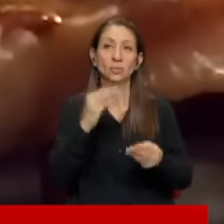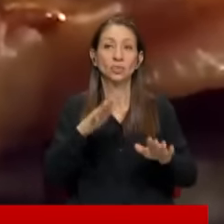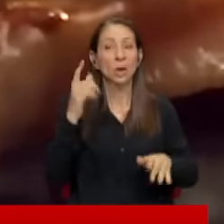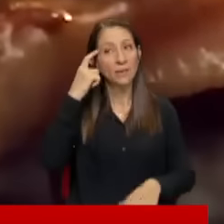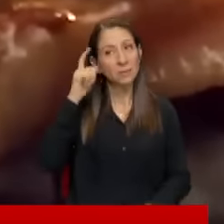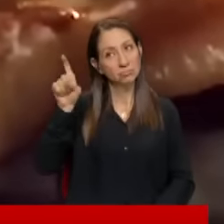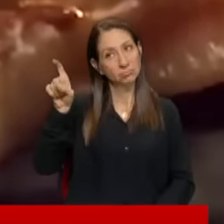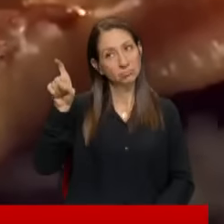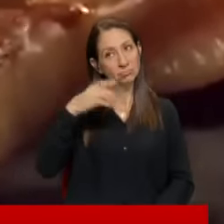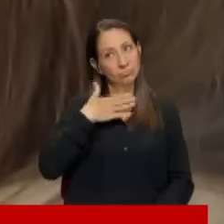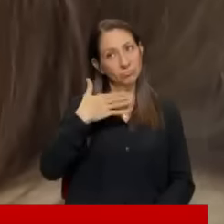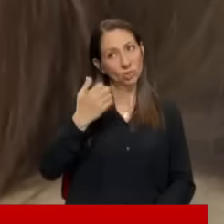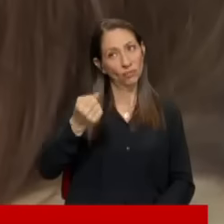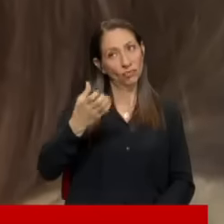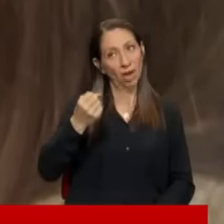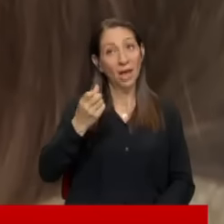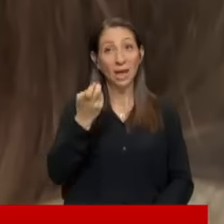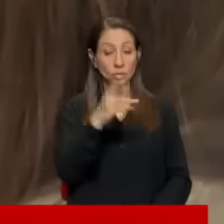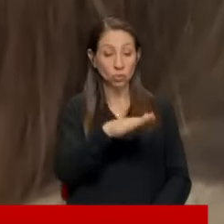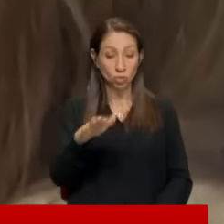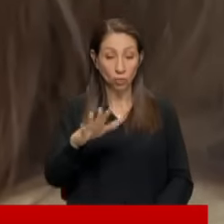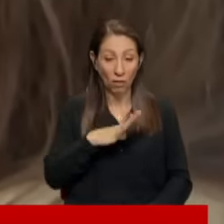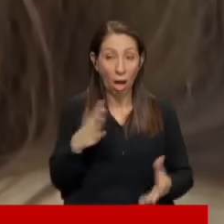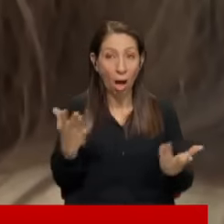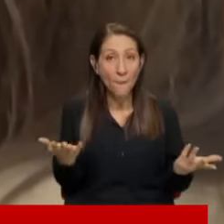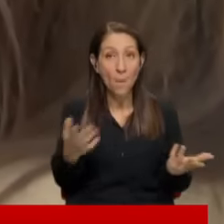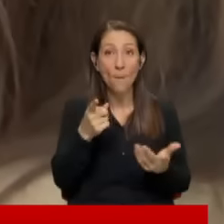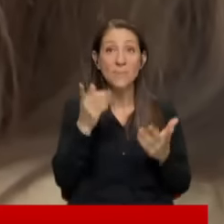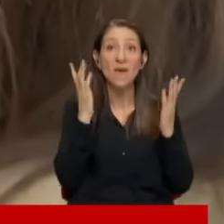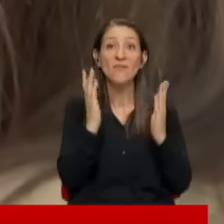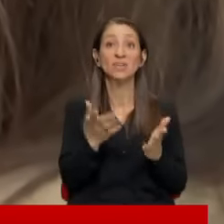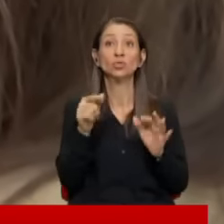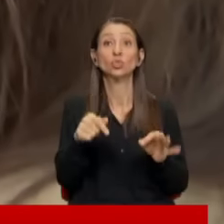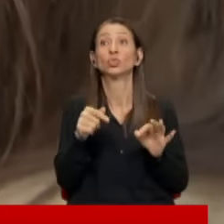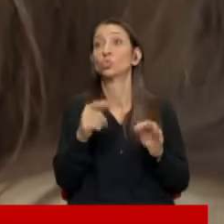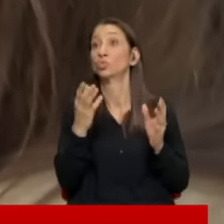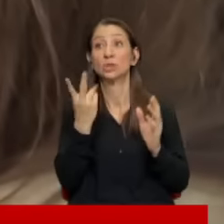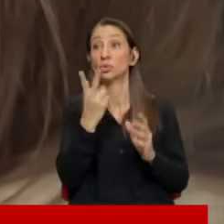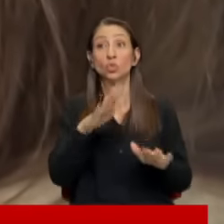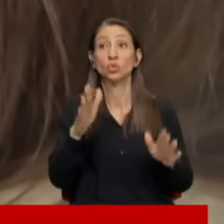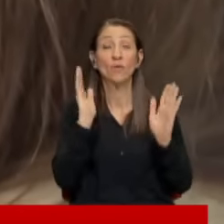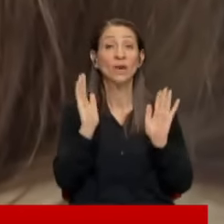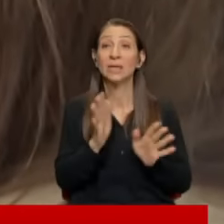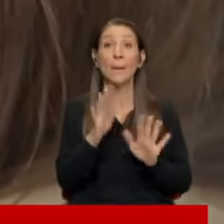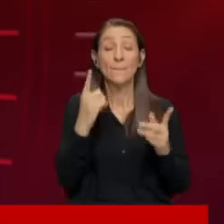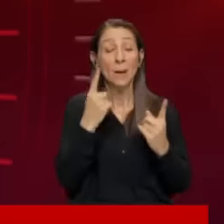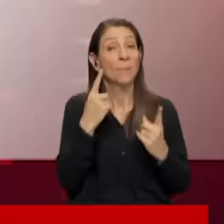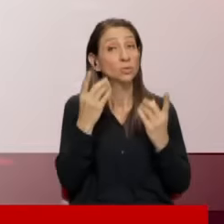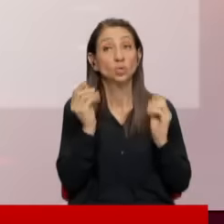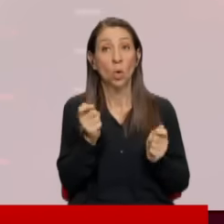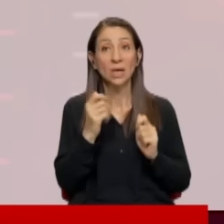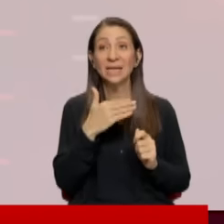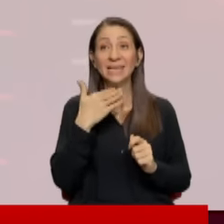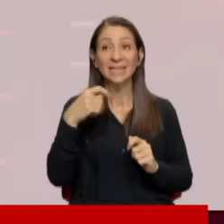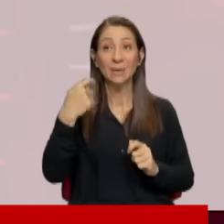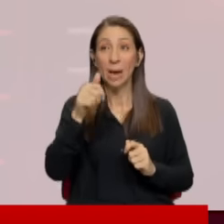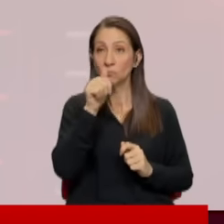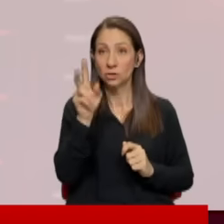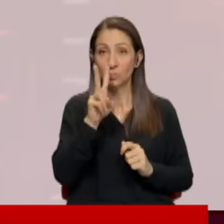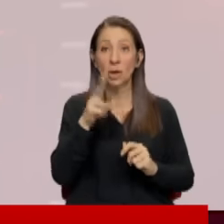aklında kalıyor yani, ister istemez. İki tane çocuğum var ama yani o bile fazla. Şu devirde çok fazla yani. Bakmak çok zor. Kıyma